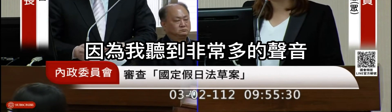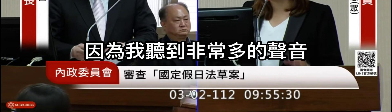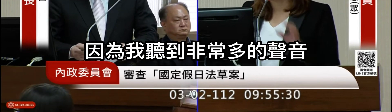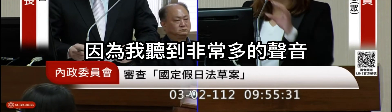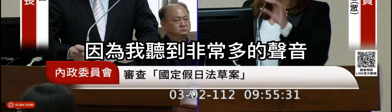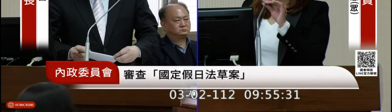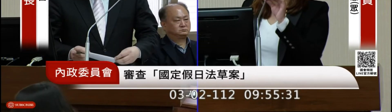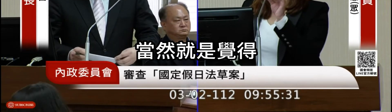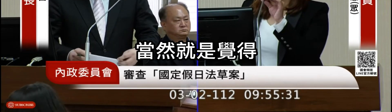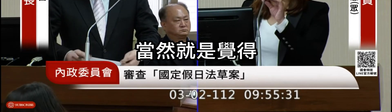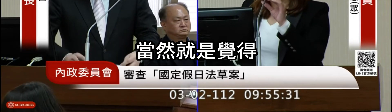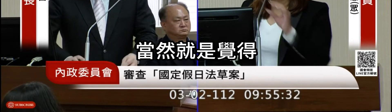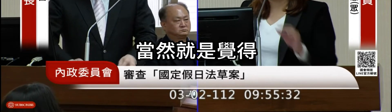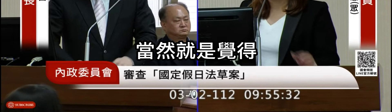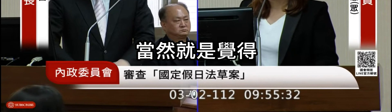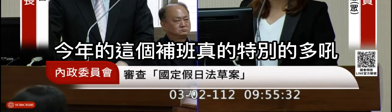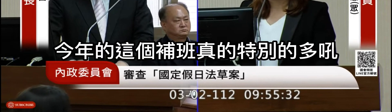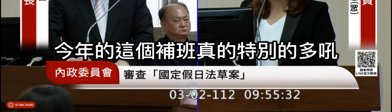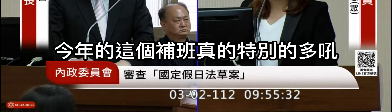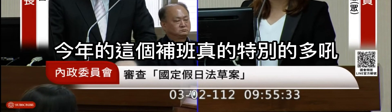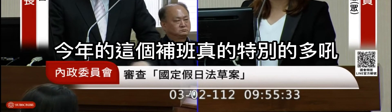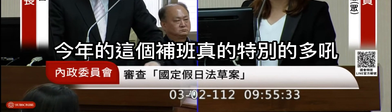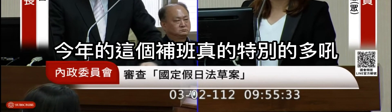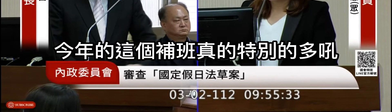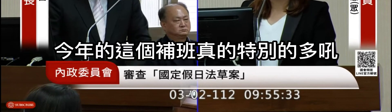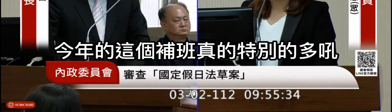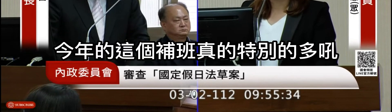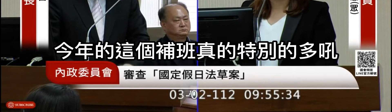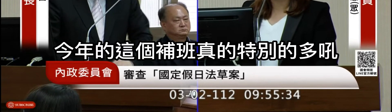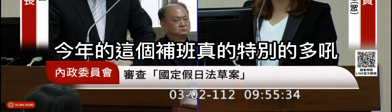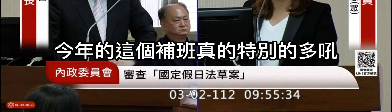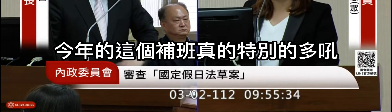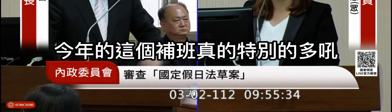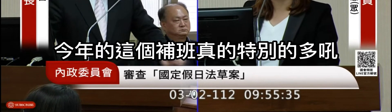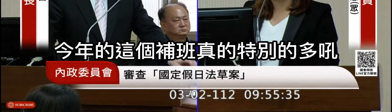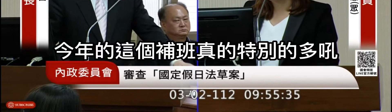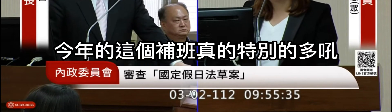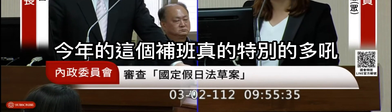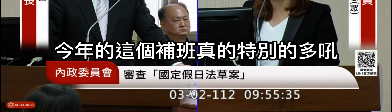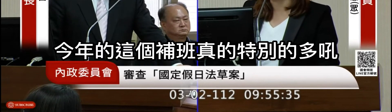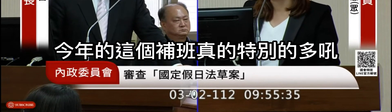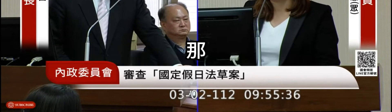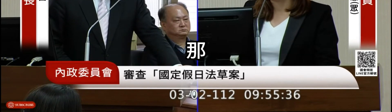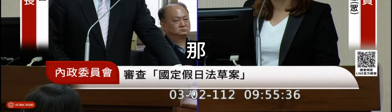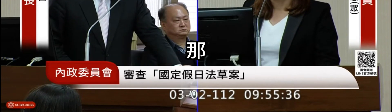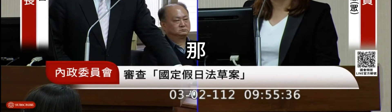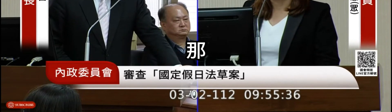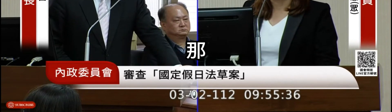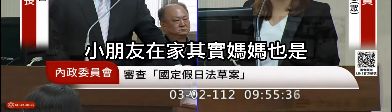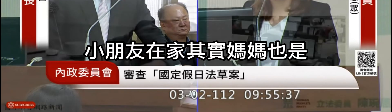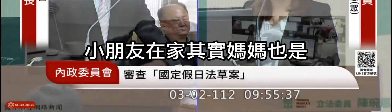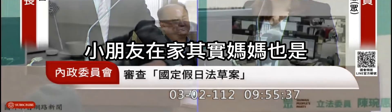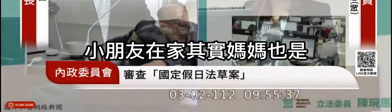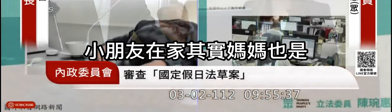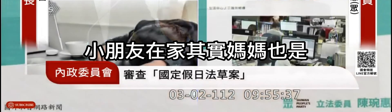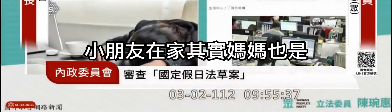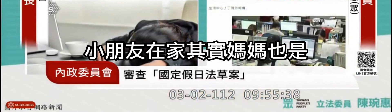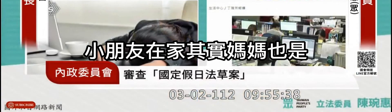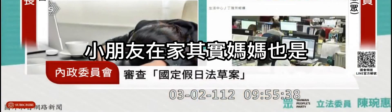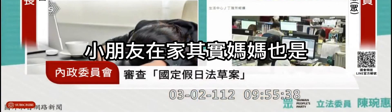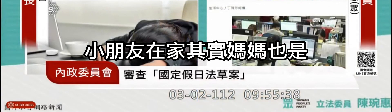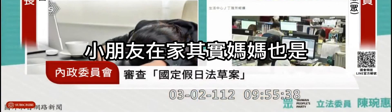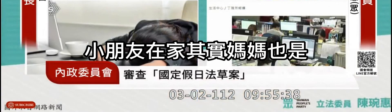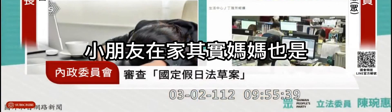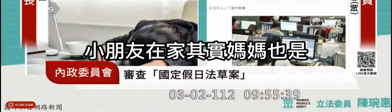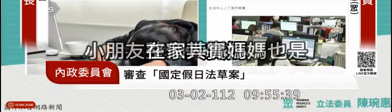多的声音，当然就是觉得。今年的这个补班真的特别的多哈，那小朋友在家，其